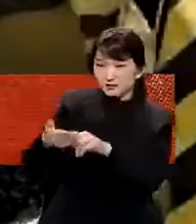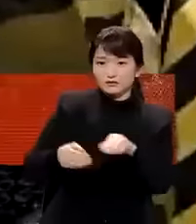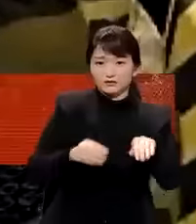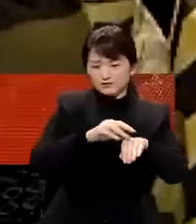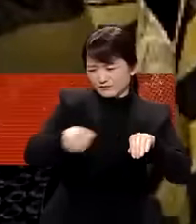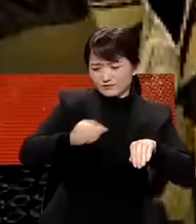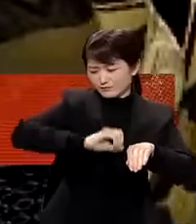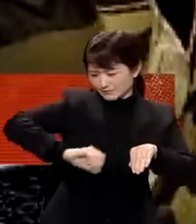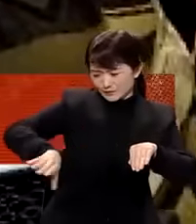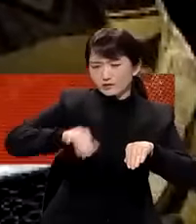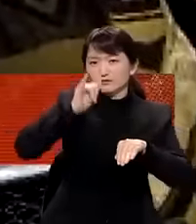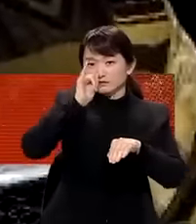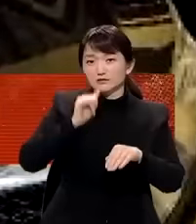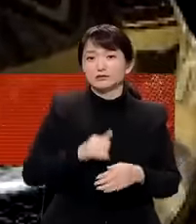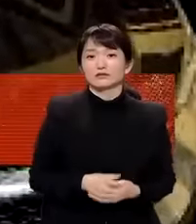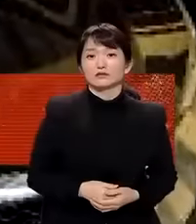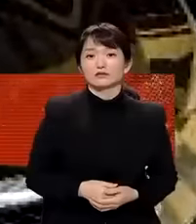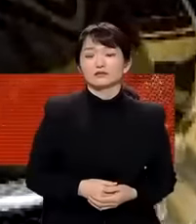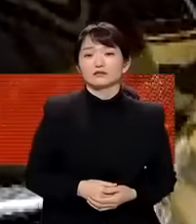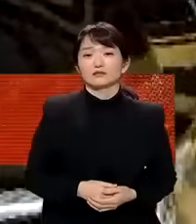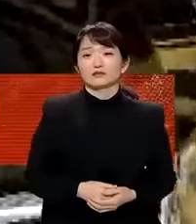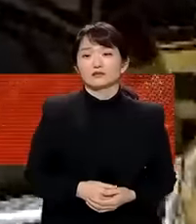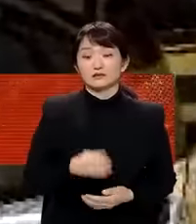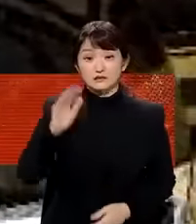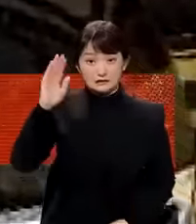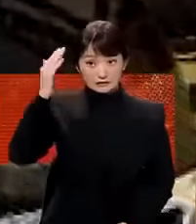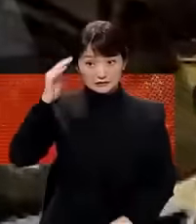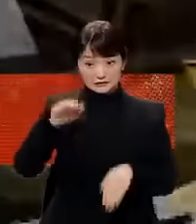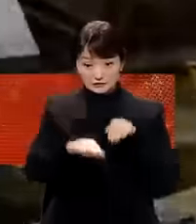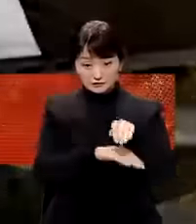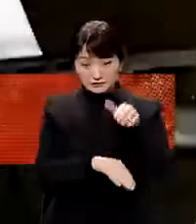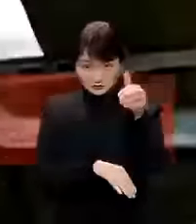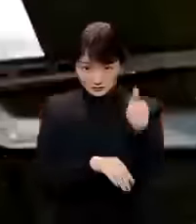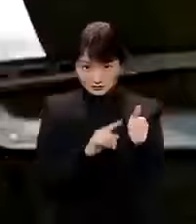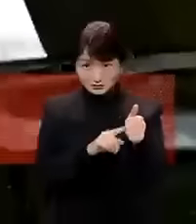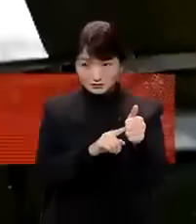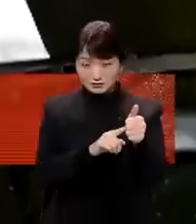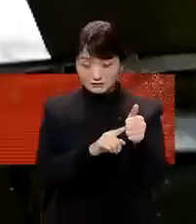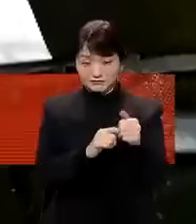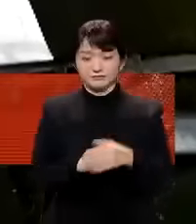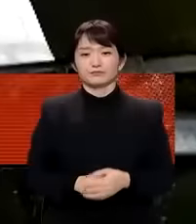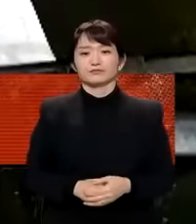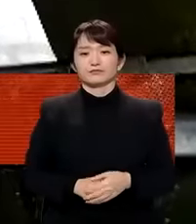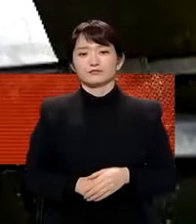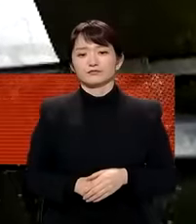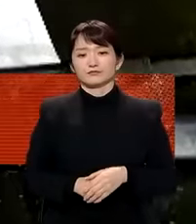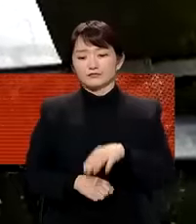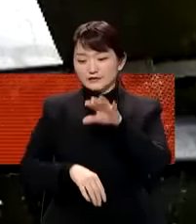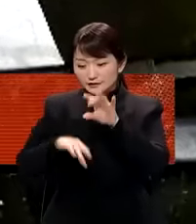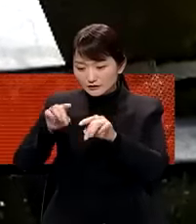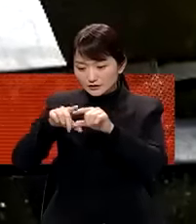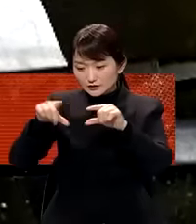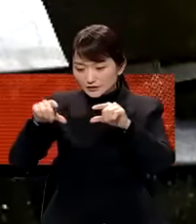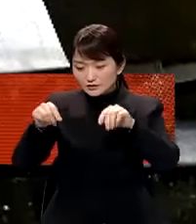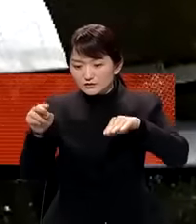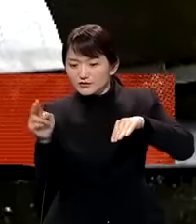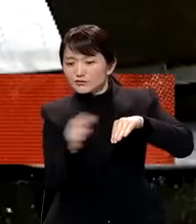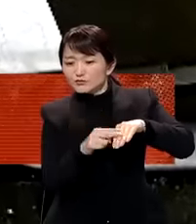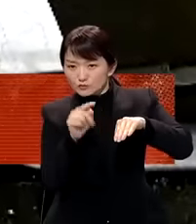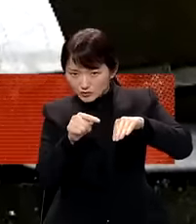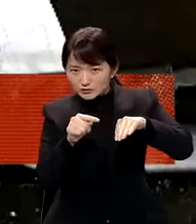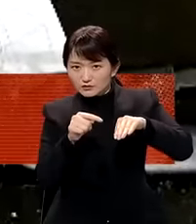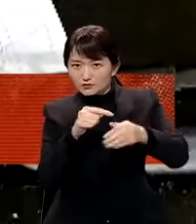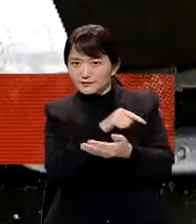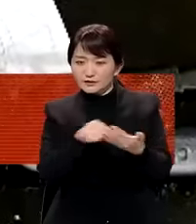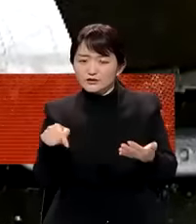버린다거나 이런 일도 있 있었다고 합니다 그러다가 최근에이 차주가 스티커 또 붙이면 뭐 재물 개로 신고하고 고소하겠다